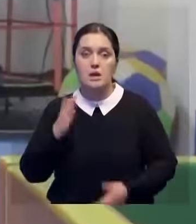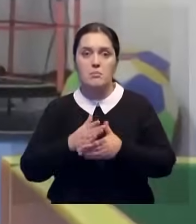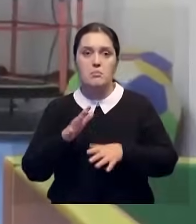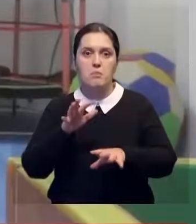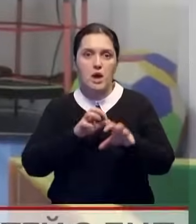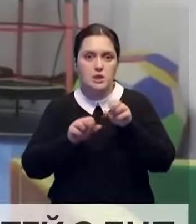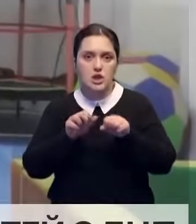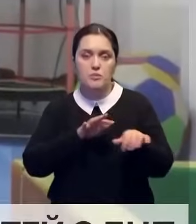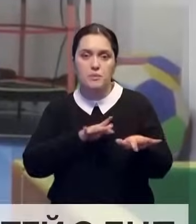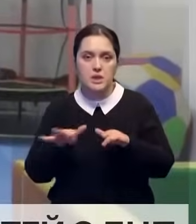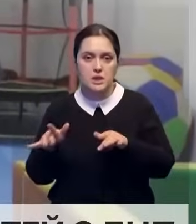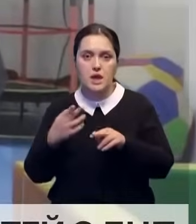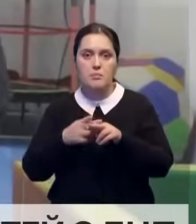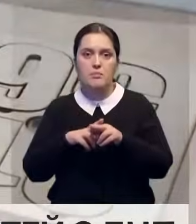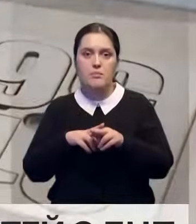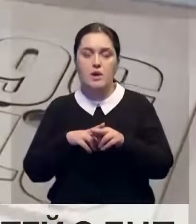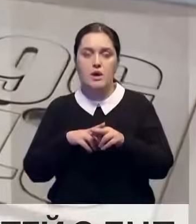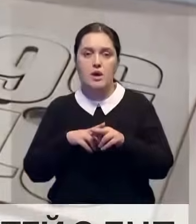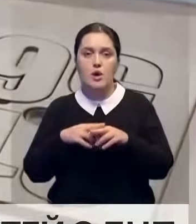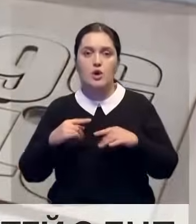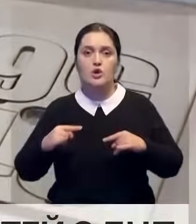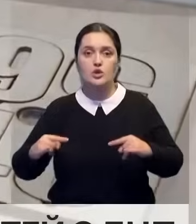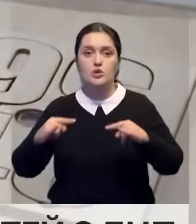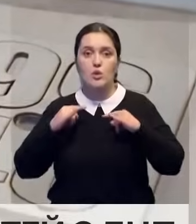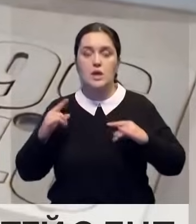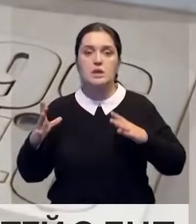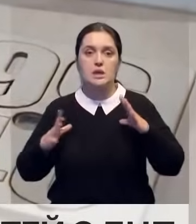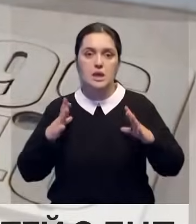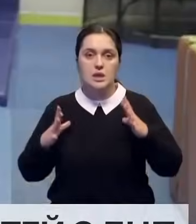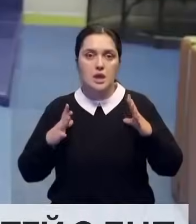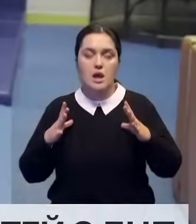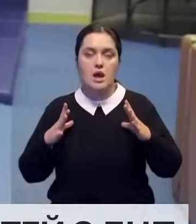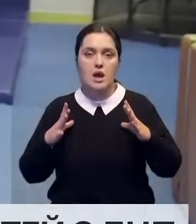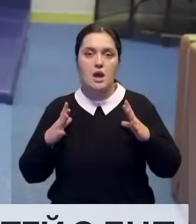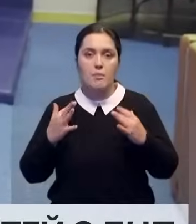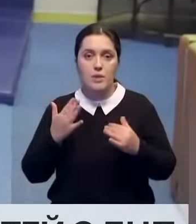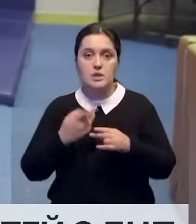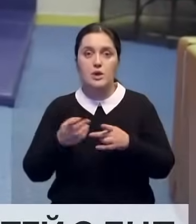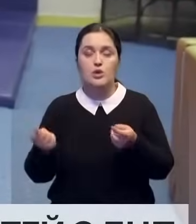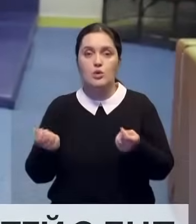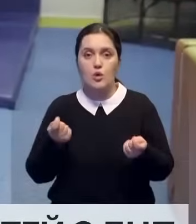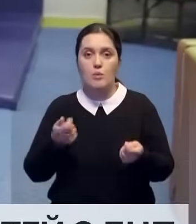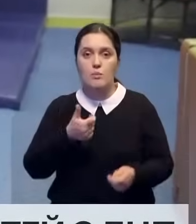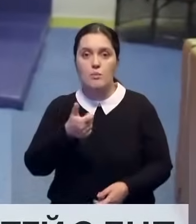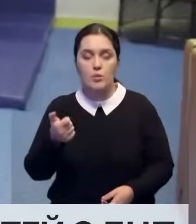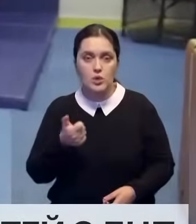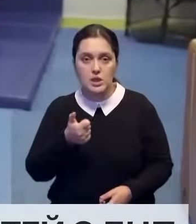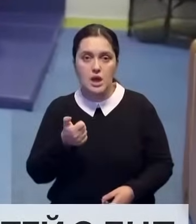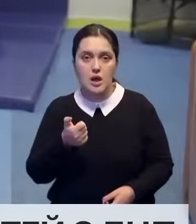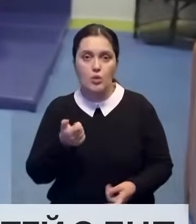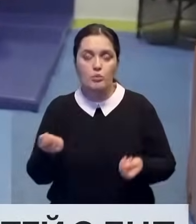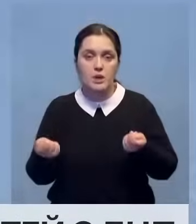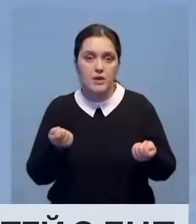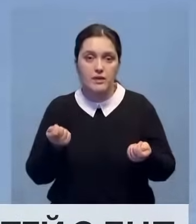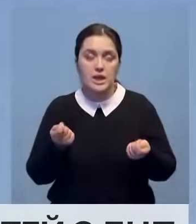имеет массажный механизм, подножки и выдвижной стол для тренировки моторики пальцев. Регулируется с пульта дистанционного